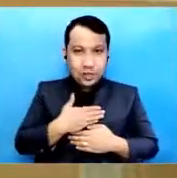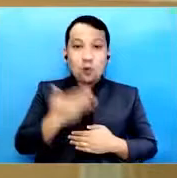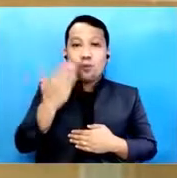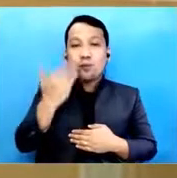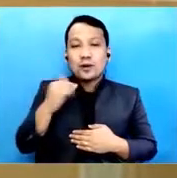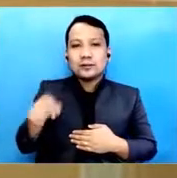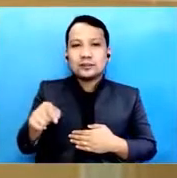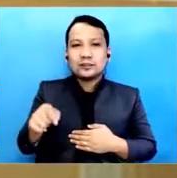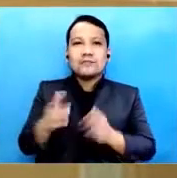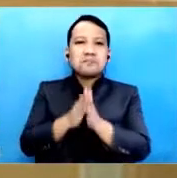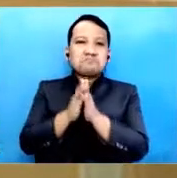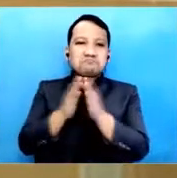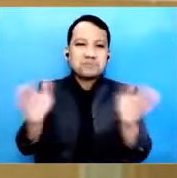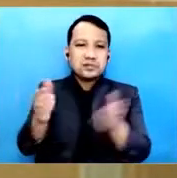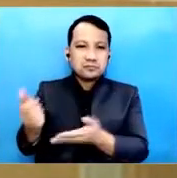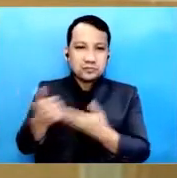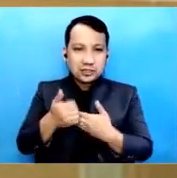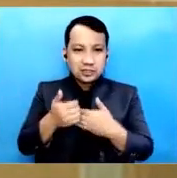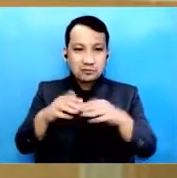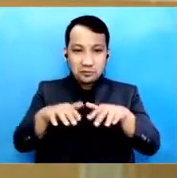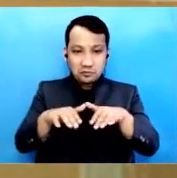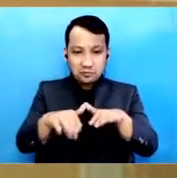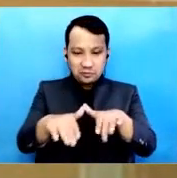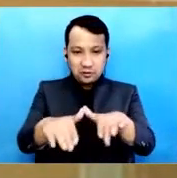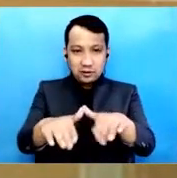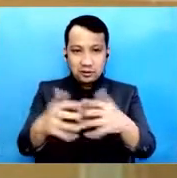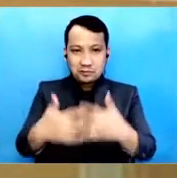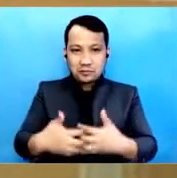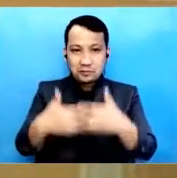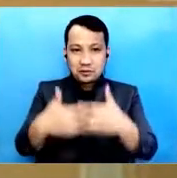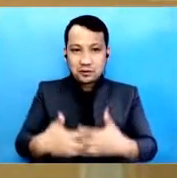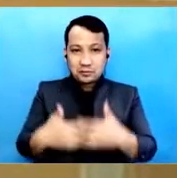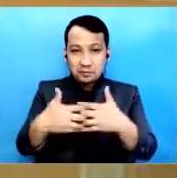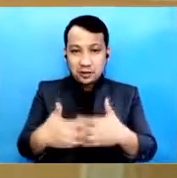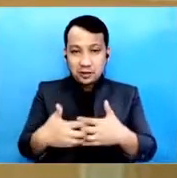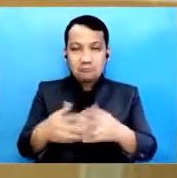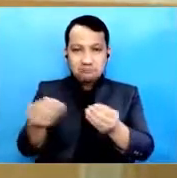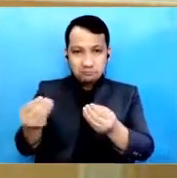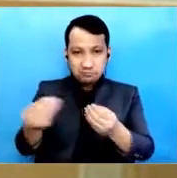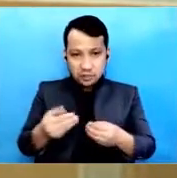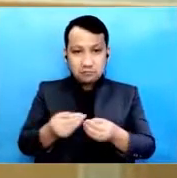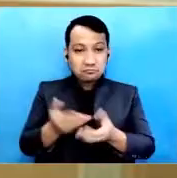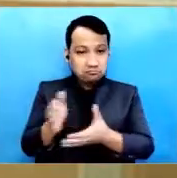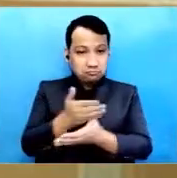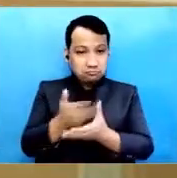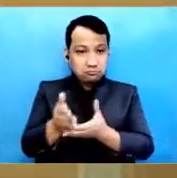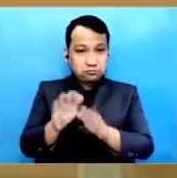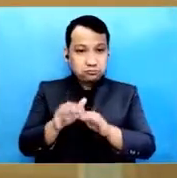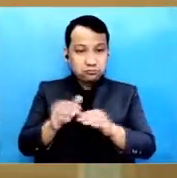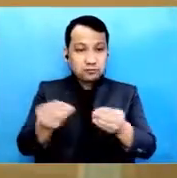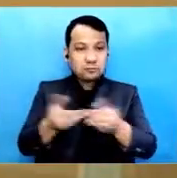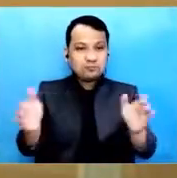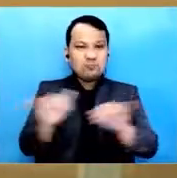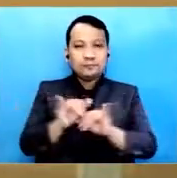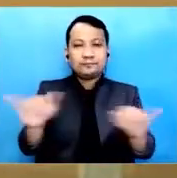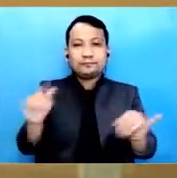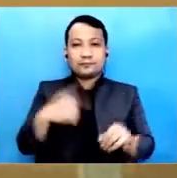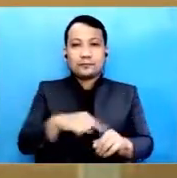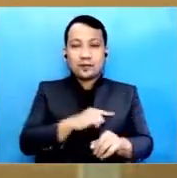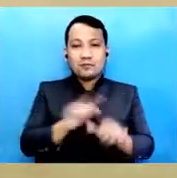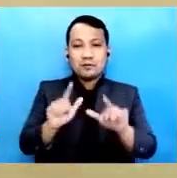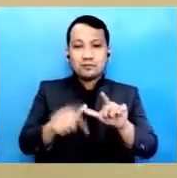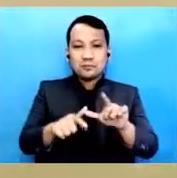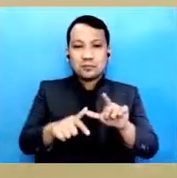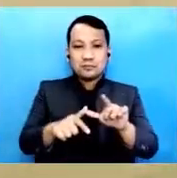malaking tulong po ang mga sewing machines na ibinigay po sa amin para may share din po sa mga kagaya naming persons with